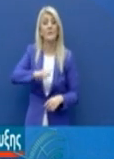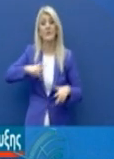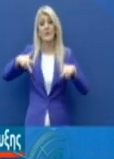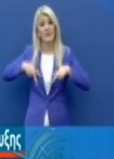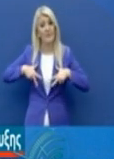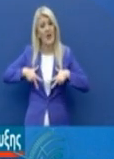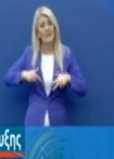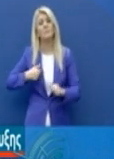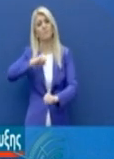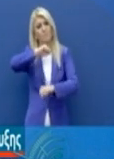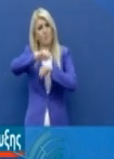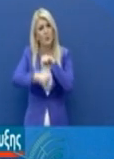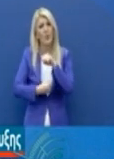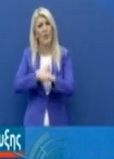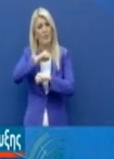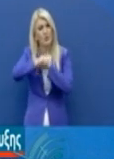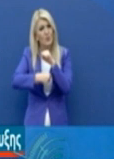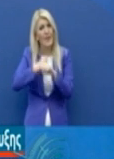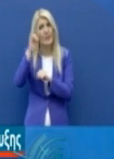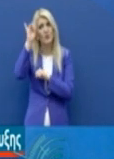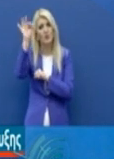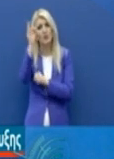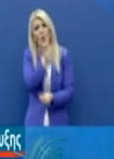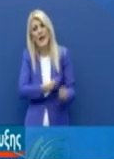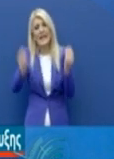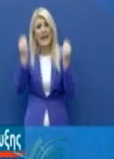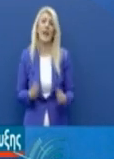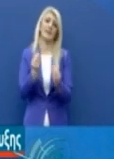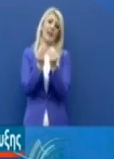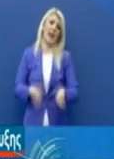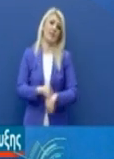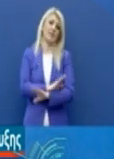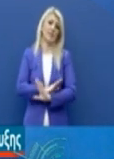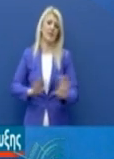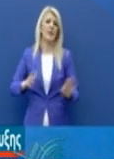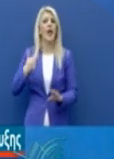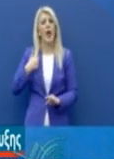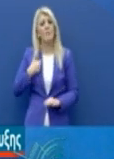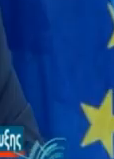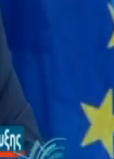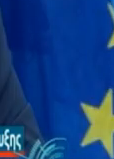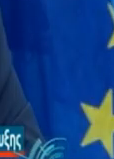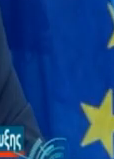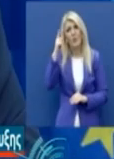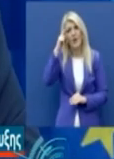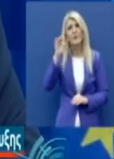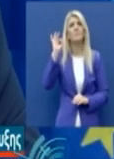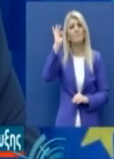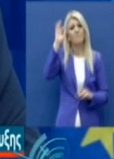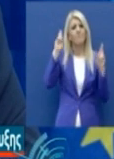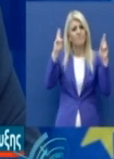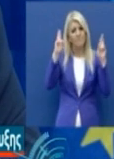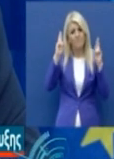προσπαθεί να βρει την καλύτερη δυνατή λύση, μέσω της οποίας θα μπορέσουμε όλοι να περάσουμε στην επόμενη μέρα, και